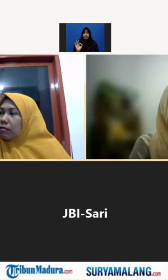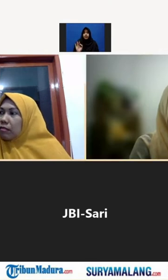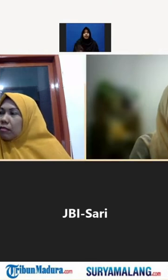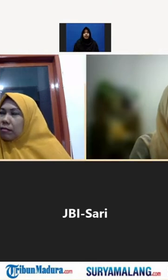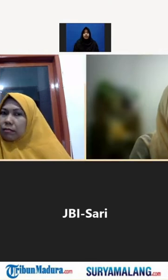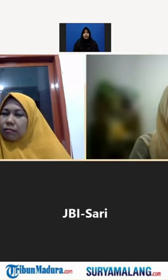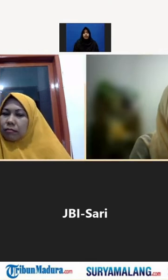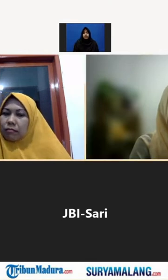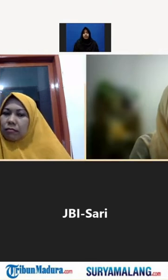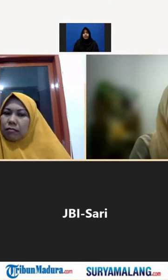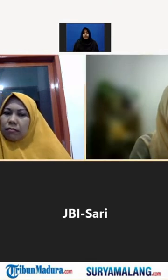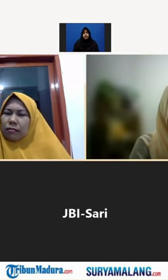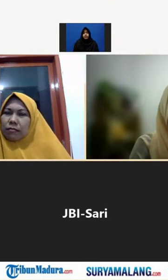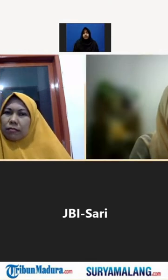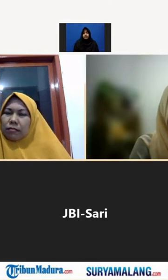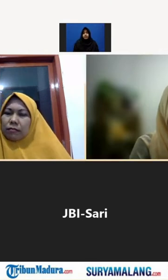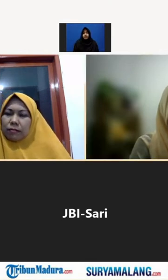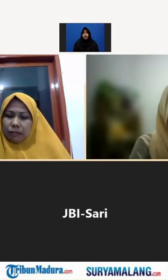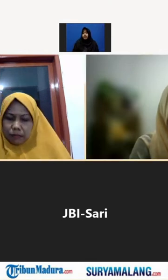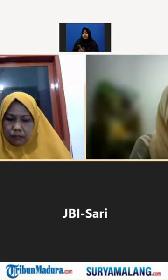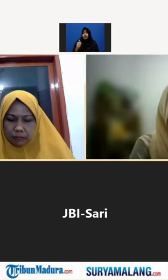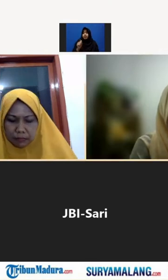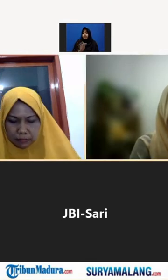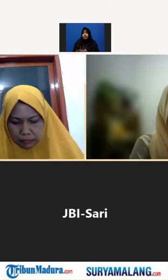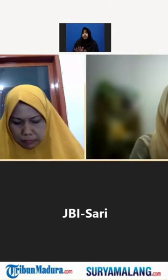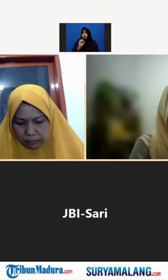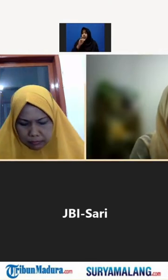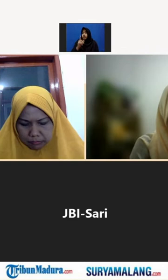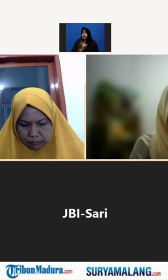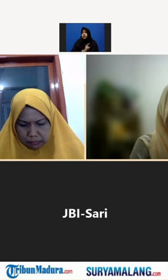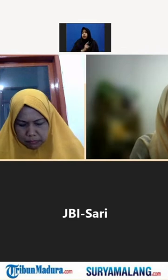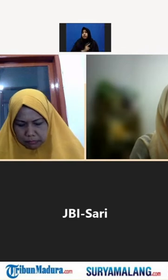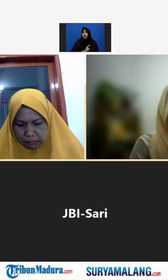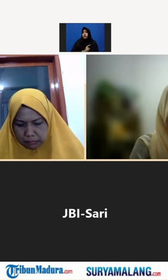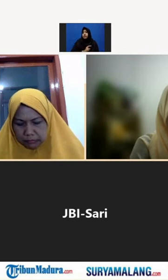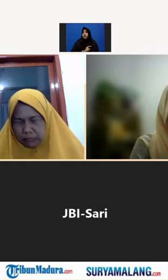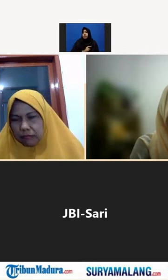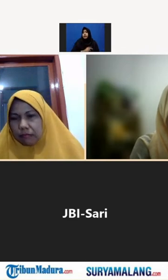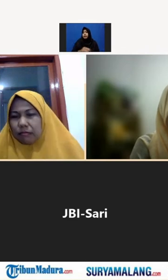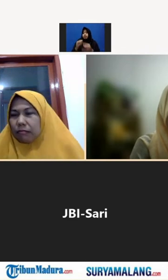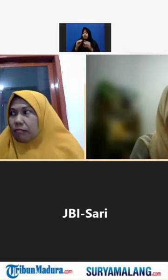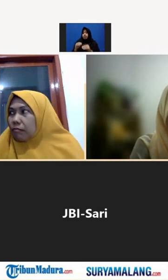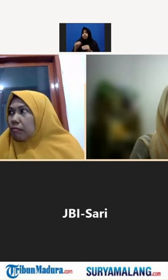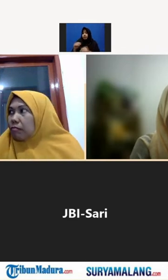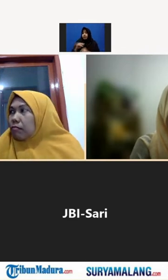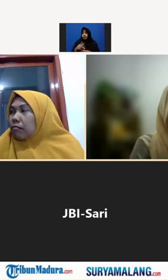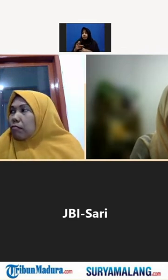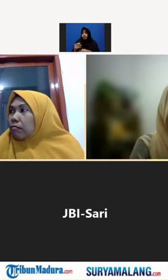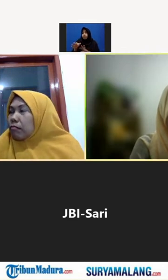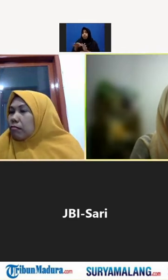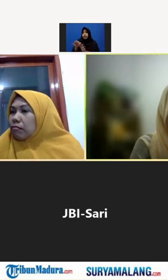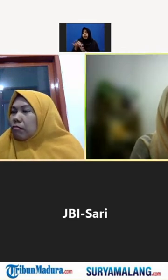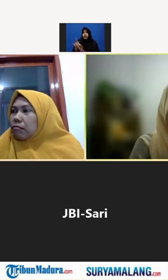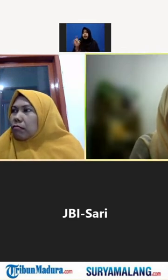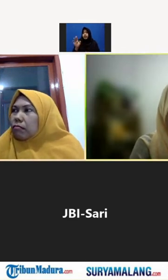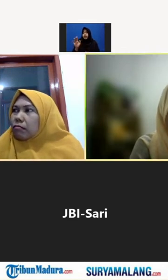Jadi sampai dia bisa bilang sendiri, terus kita sambil mengajarkan itu kita kasih opsi ya, Bu ya. Iya.